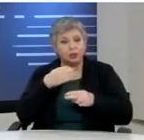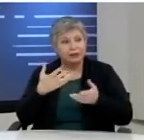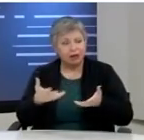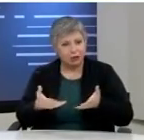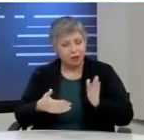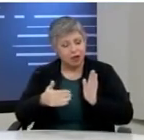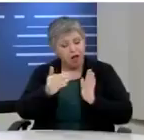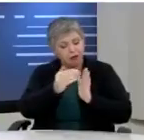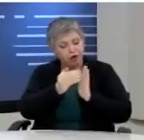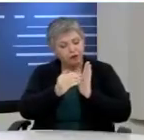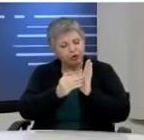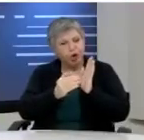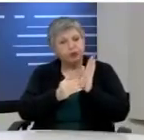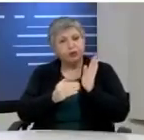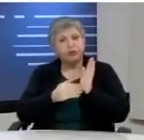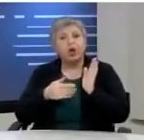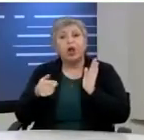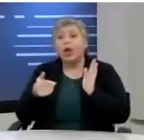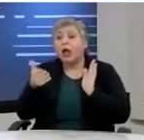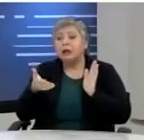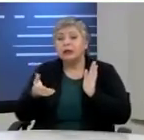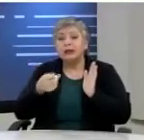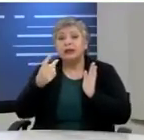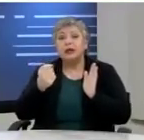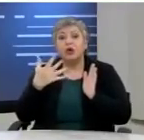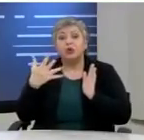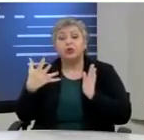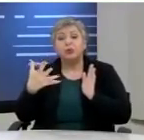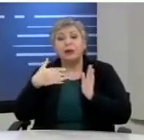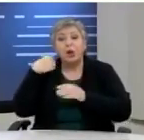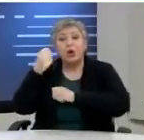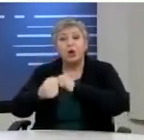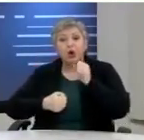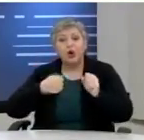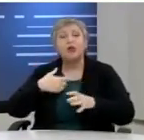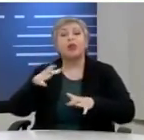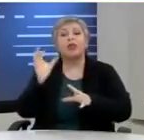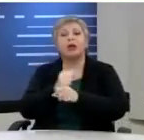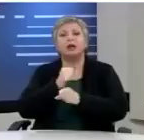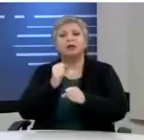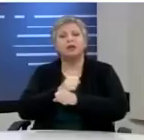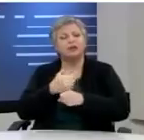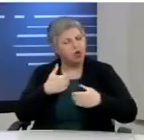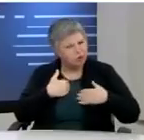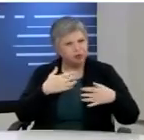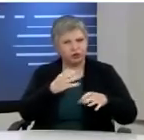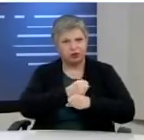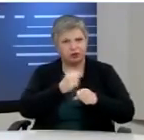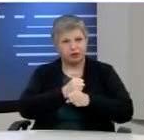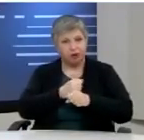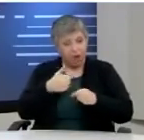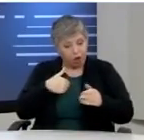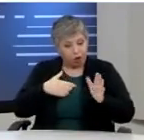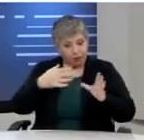ως κεντρικά ζητήματα 25 χρόνια και δεν τα καταφέρνατε. Και τα πετύχαμε. Και τώρα μας λέτε είστε προδότες που τα